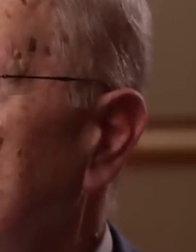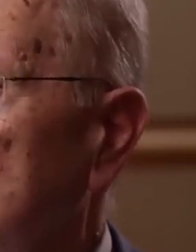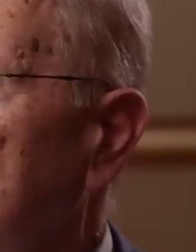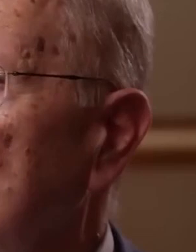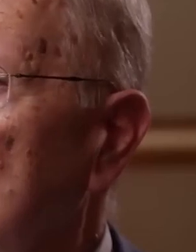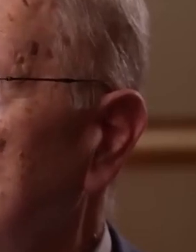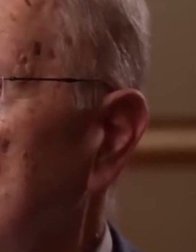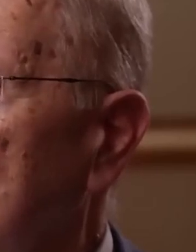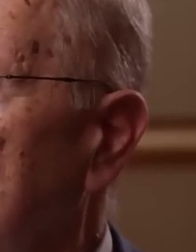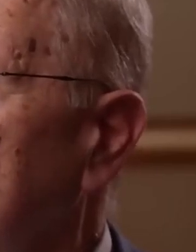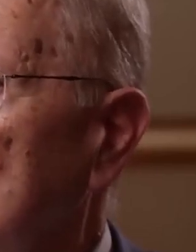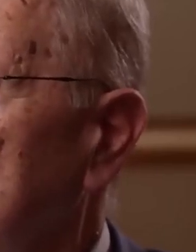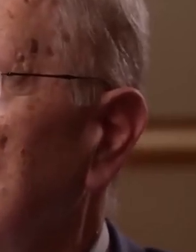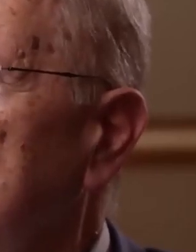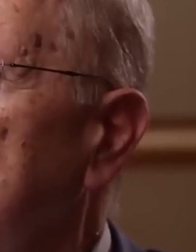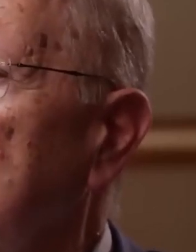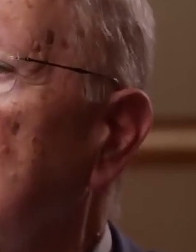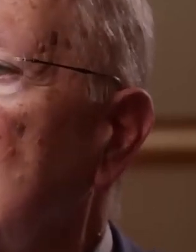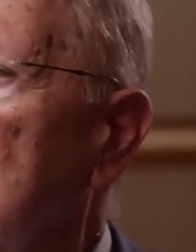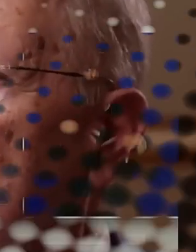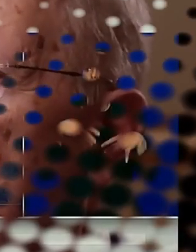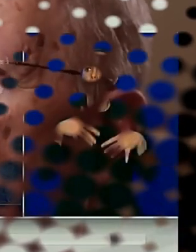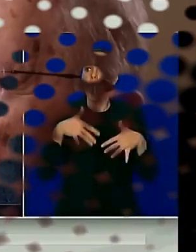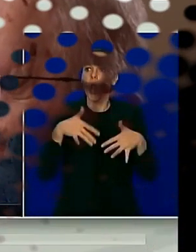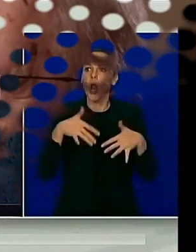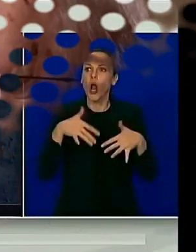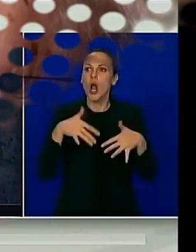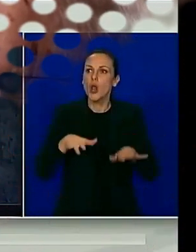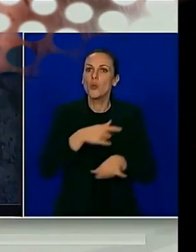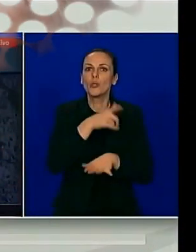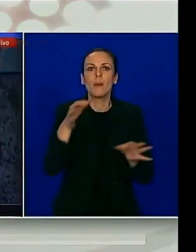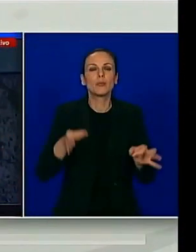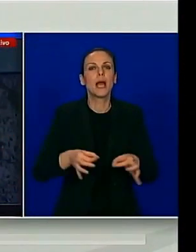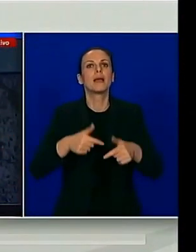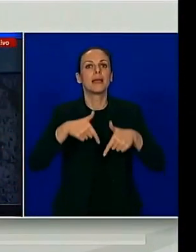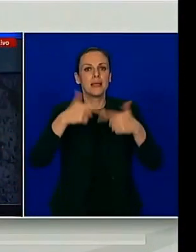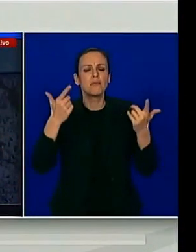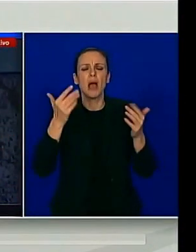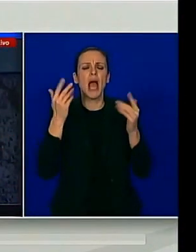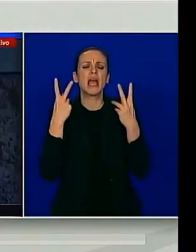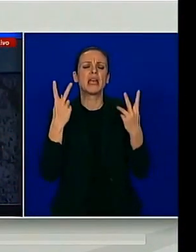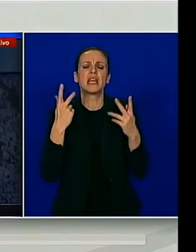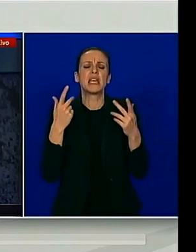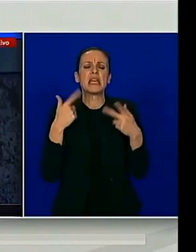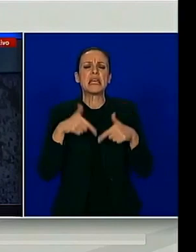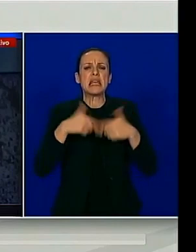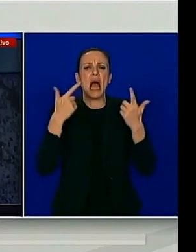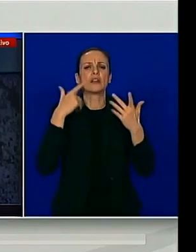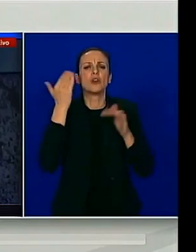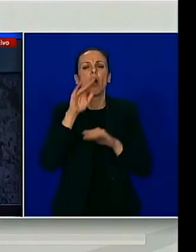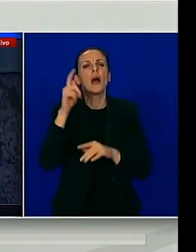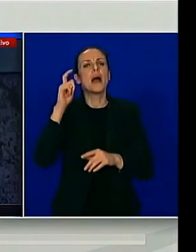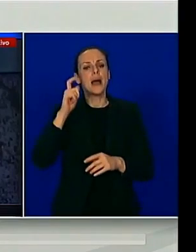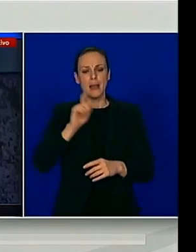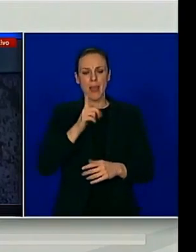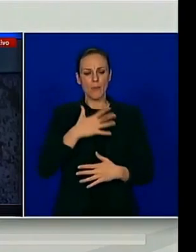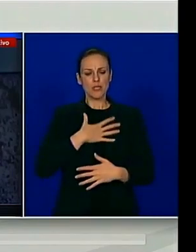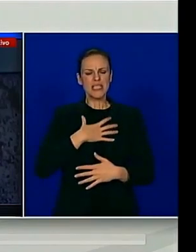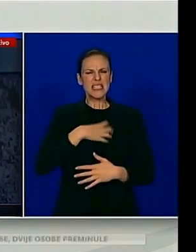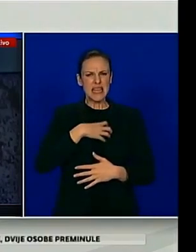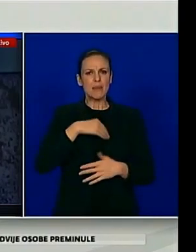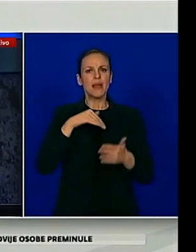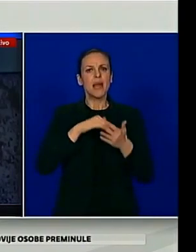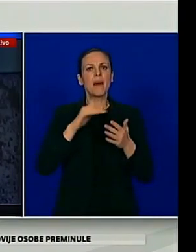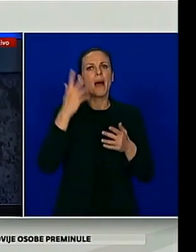danas laže političar, to je potpuno normalno. Poruka je vrlo jasna, misli na druge, cijepi se. Dakle, ovo je